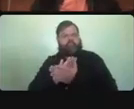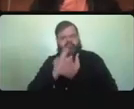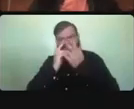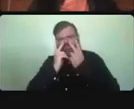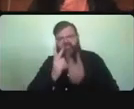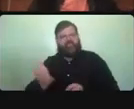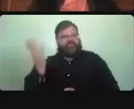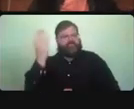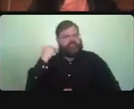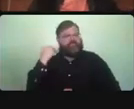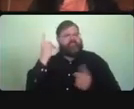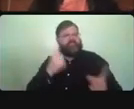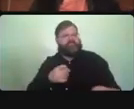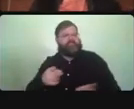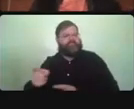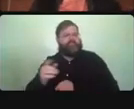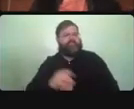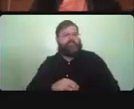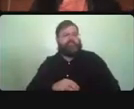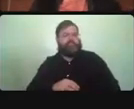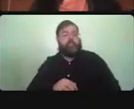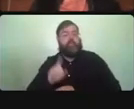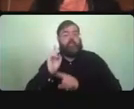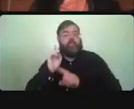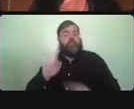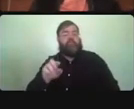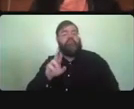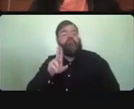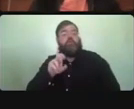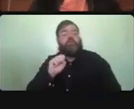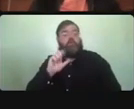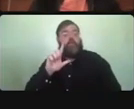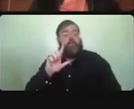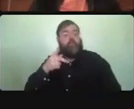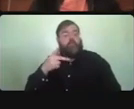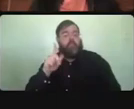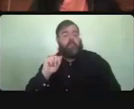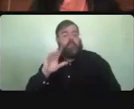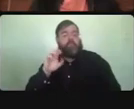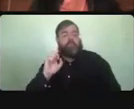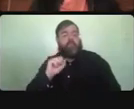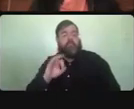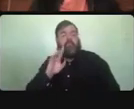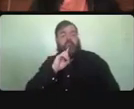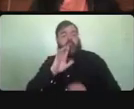ambayo tumeifanya mnamo Juni.